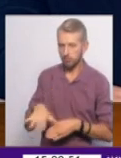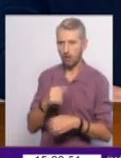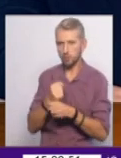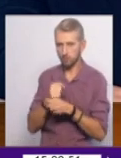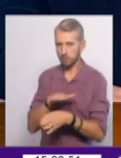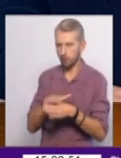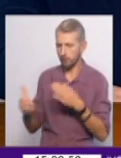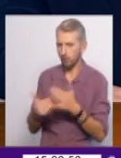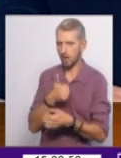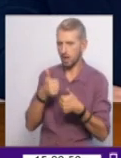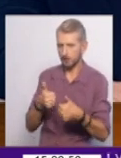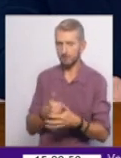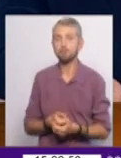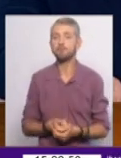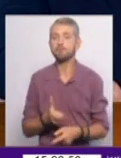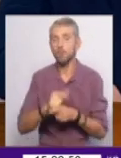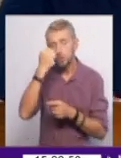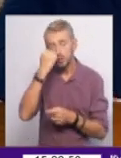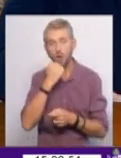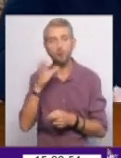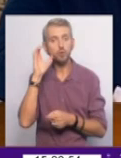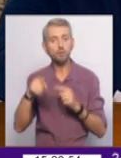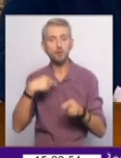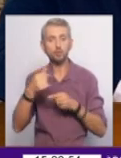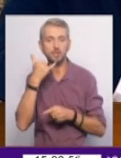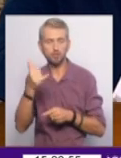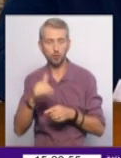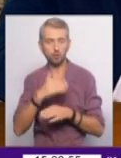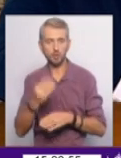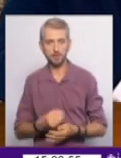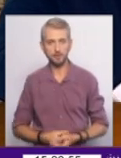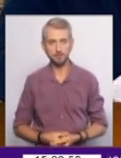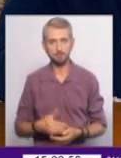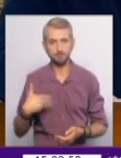гарне. Так, дуже дякую, пане Павло. Слухаємо наступний дзвінок. Добрий день.